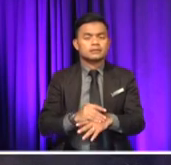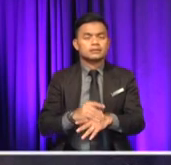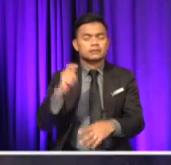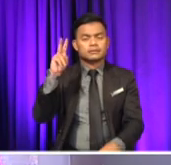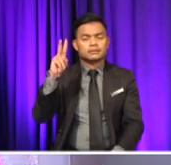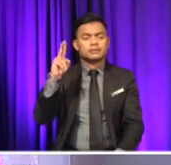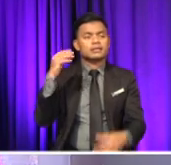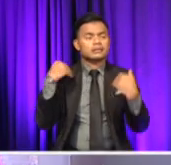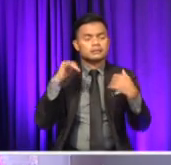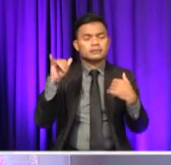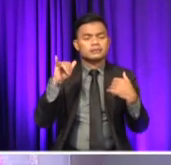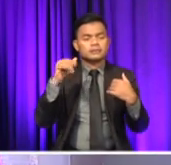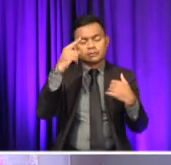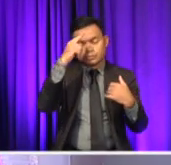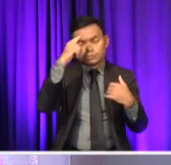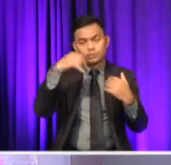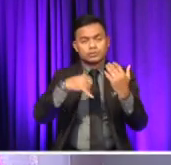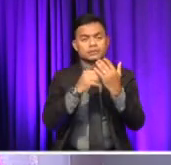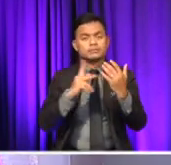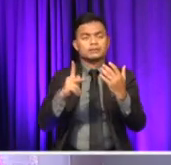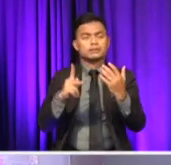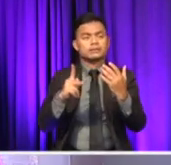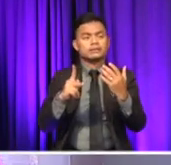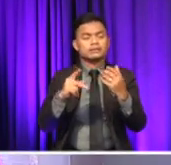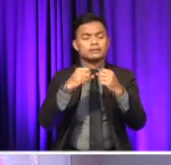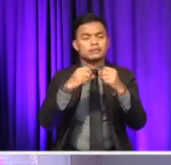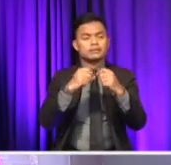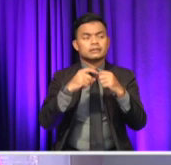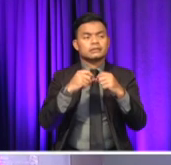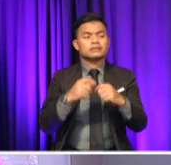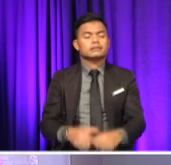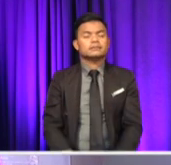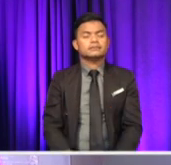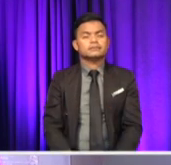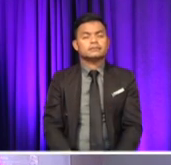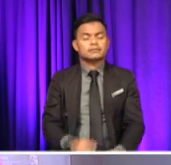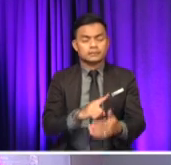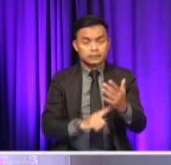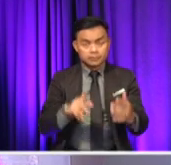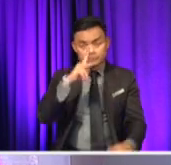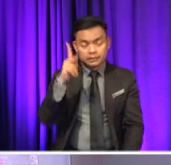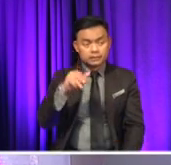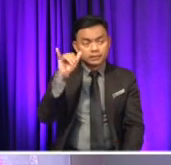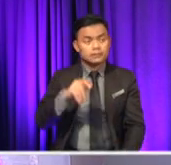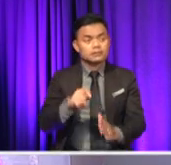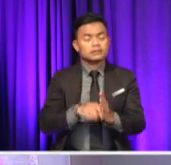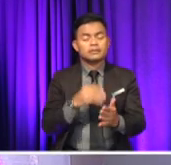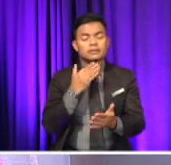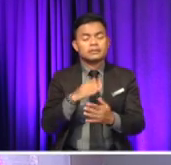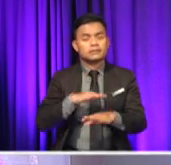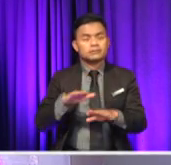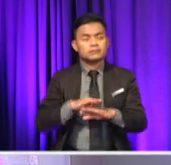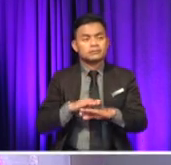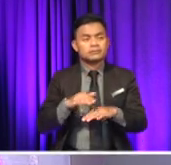fungsinya untuk menjimatkan tenaga Elek jadi apakah yang terakhirnya tidak melihat seketika